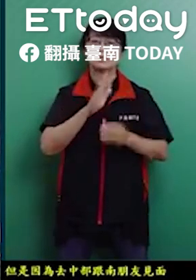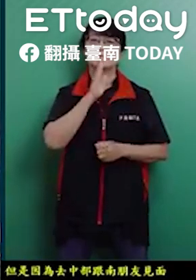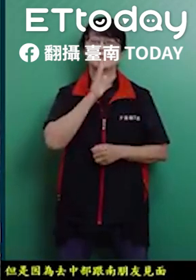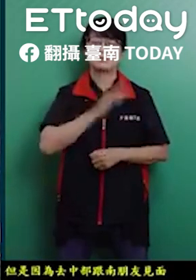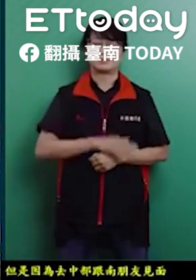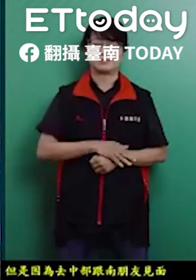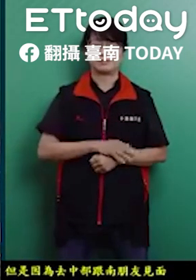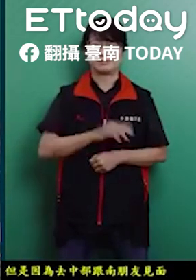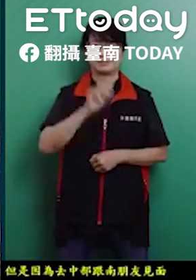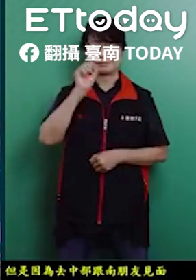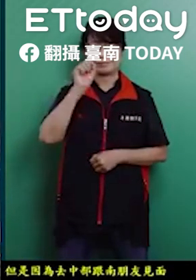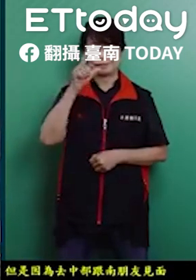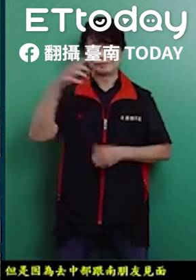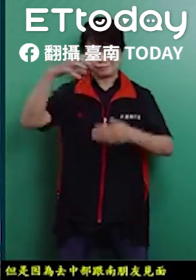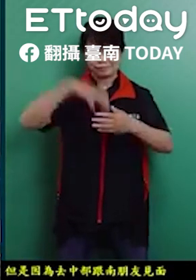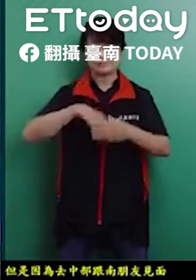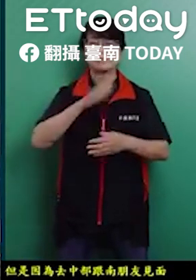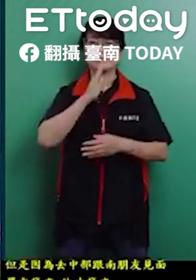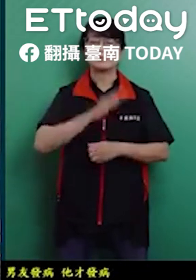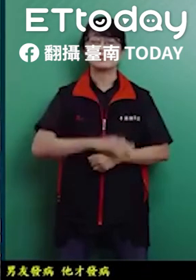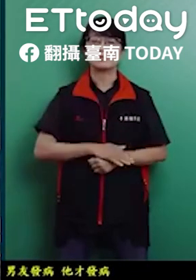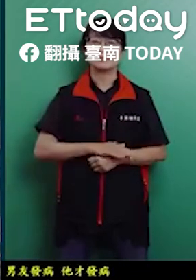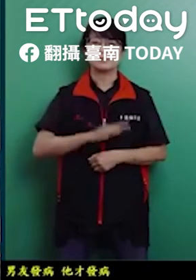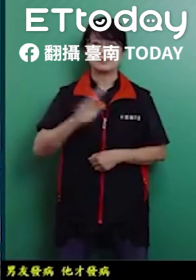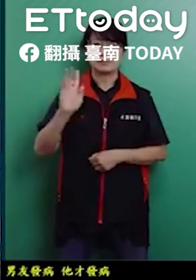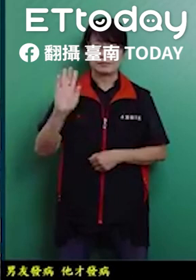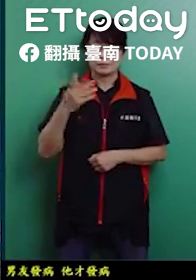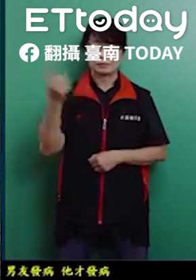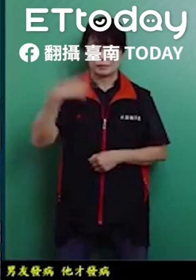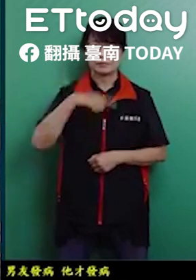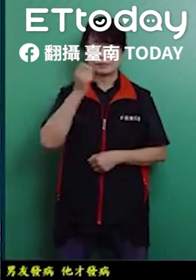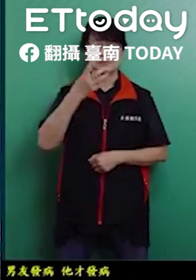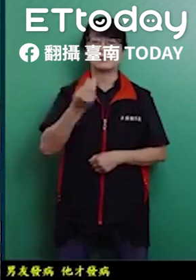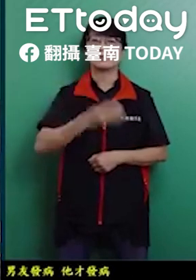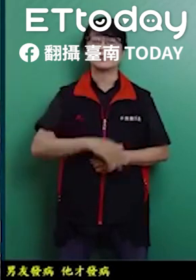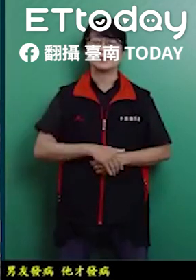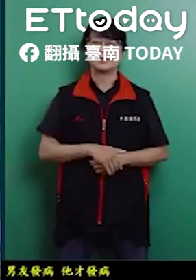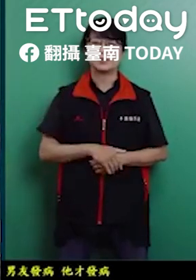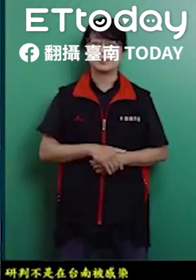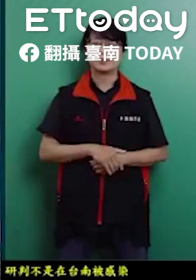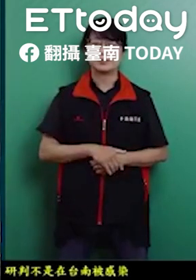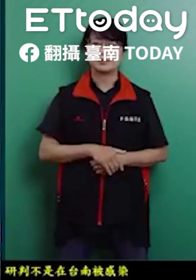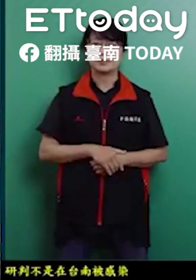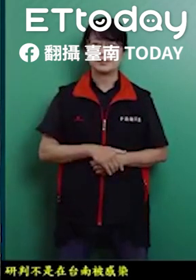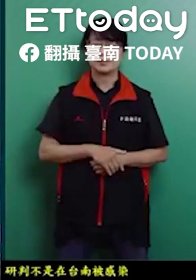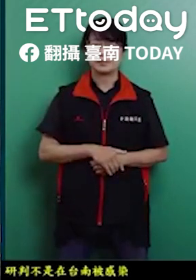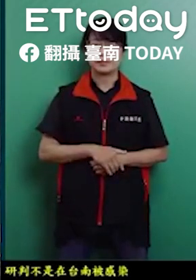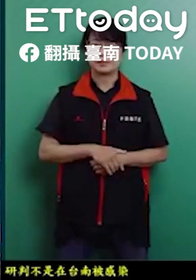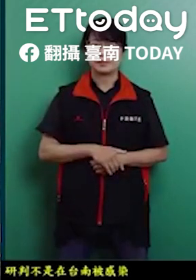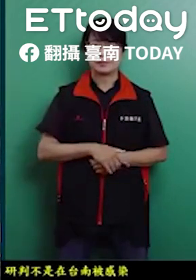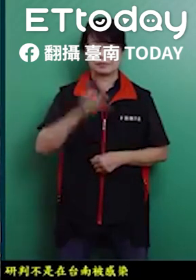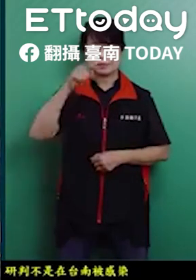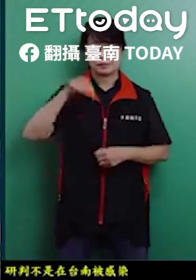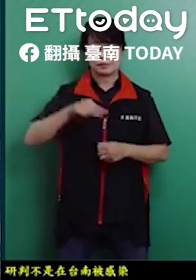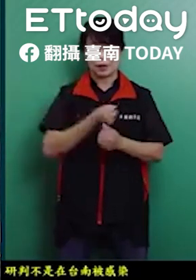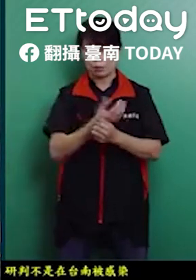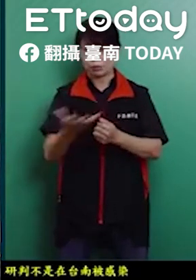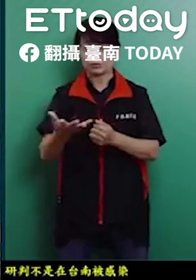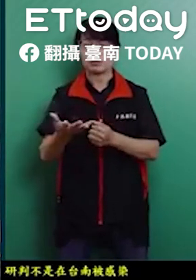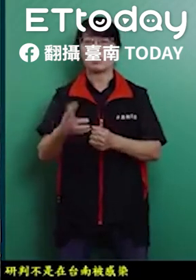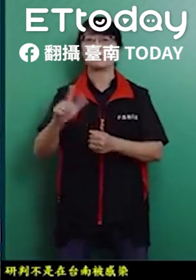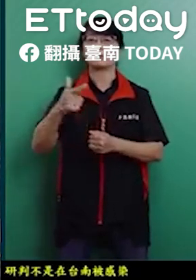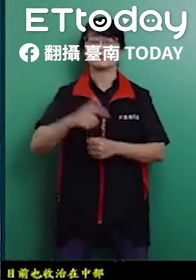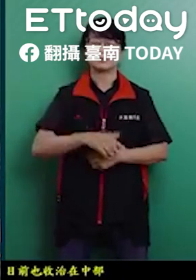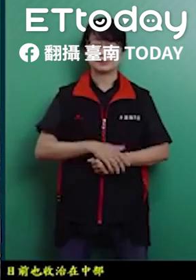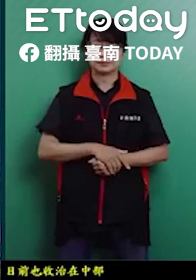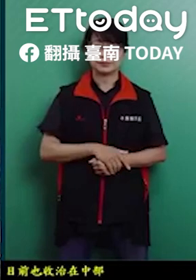案例，但是他没有台南的足迹，好，那他研判起来也不是在台南被感染。不过我们还